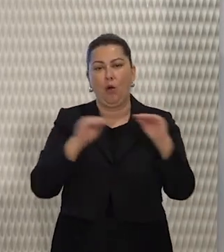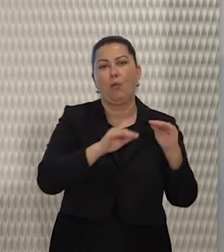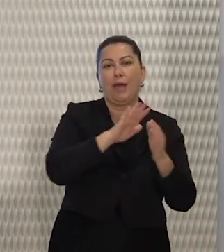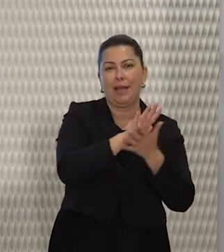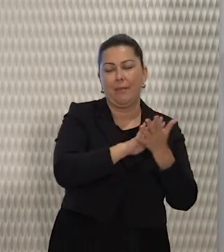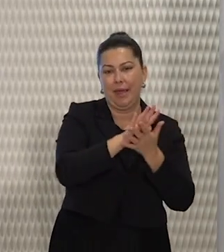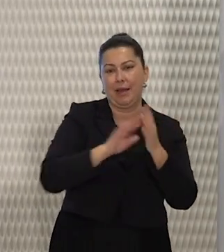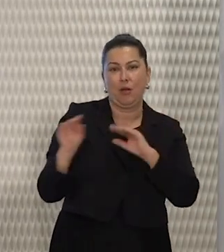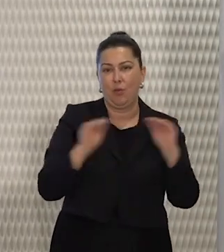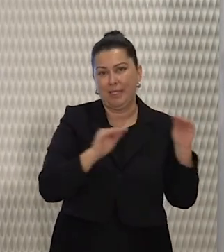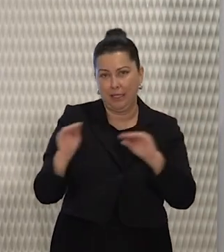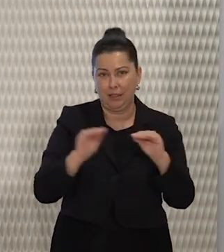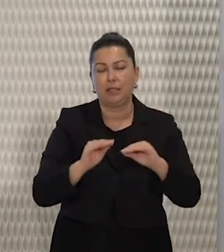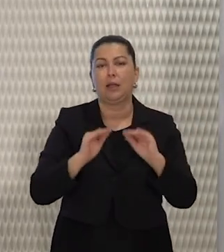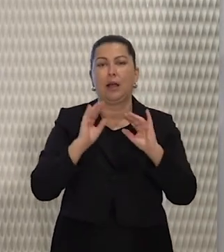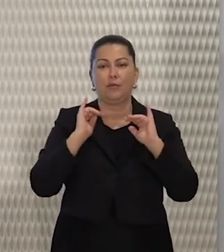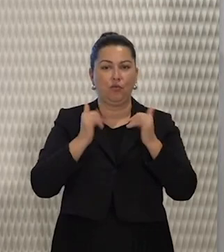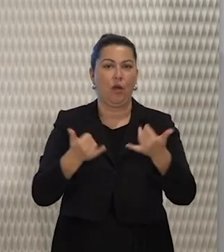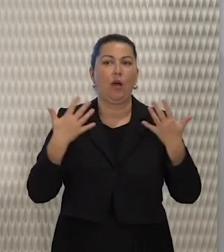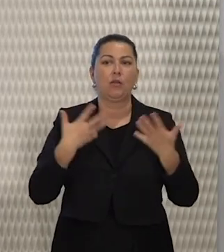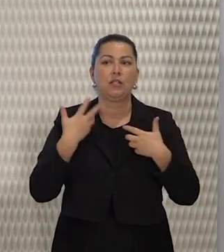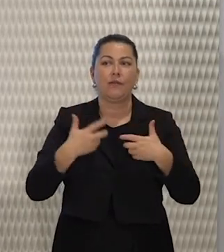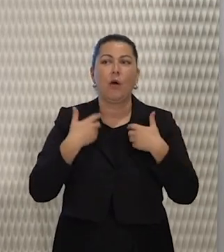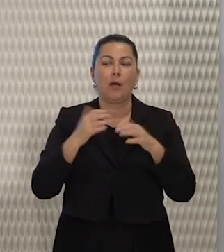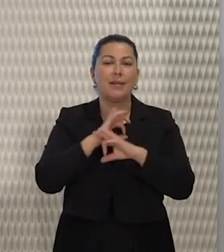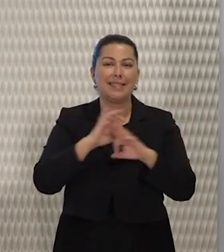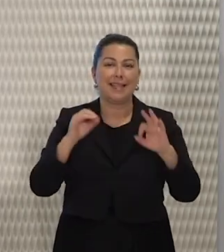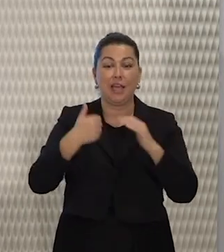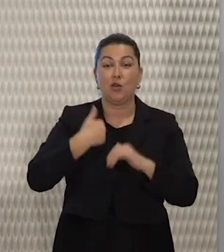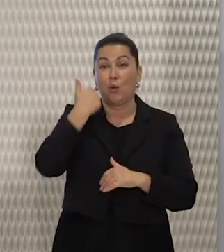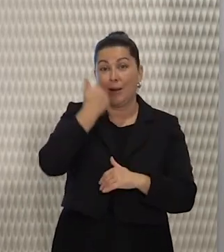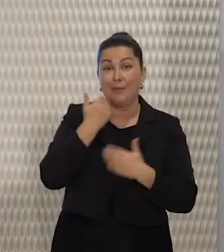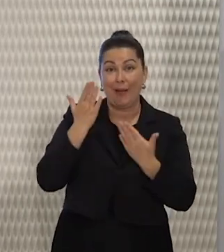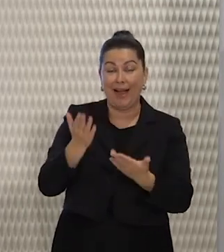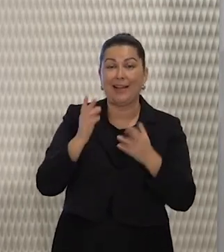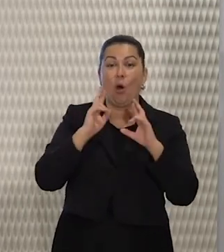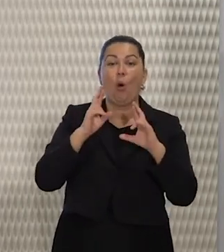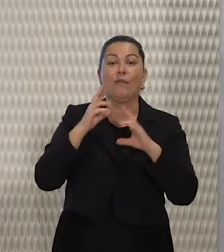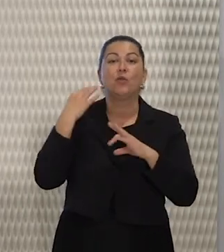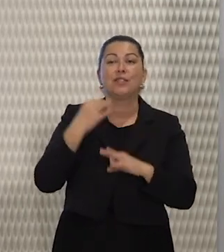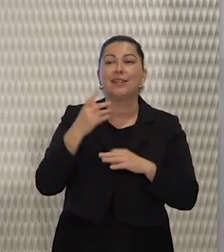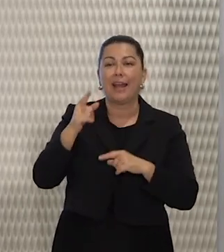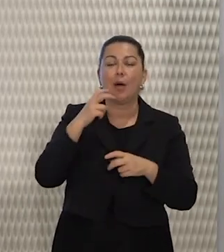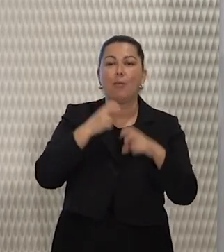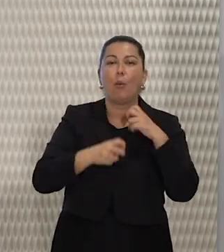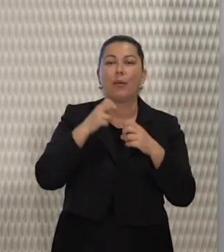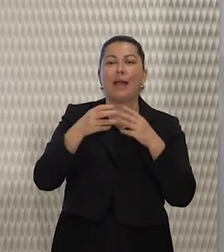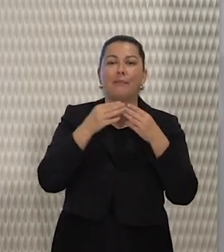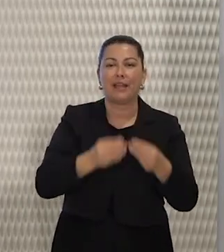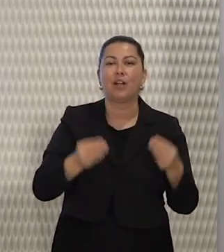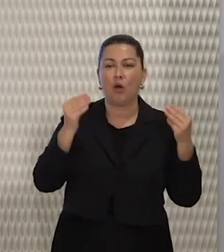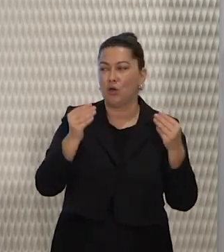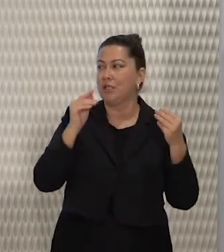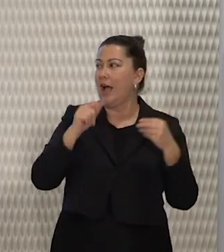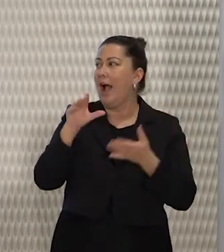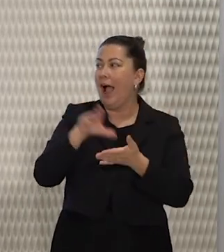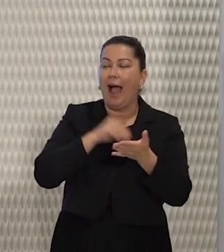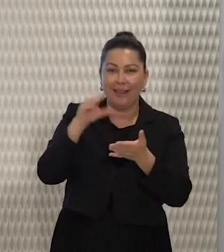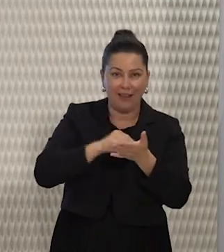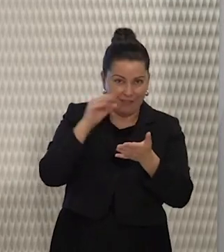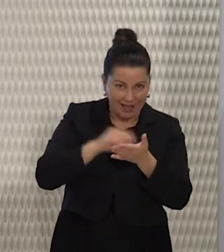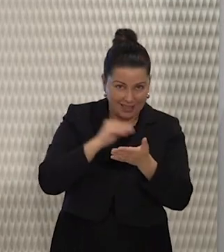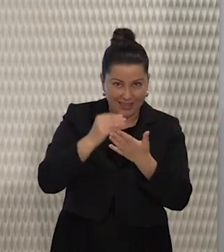übersetzen. Und jetzt freue ich mich aber, einen jungen Mann, einen Hoffnungsträger, einen Problemlöser, einen Anwender